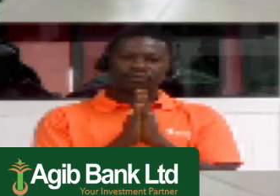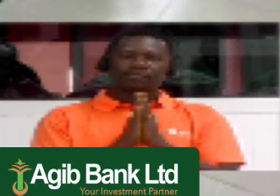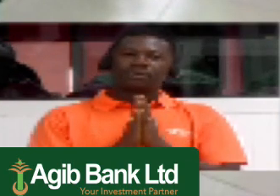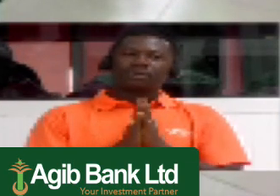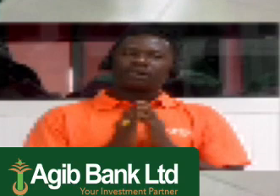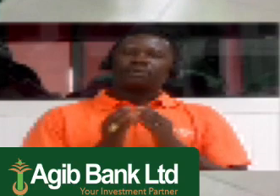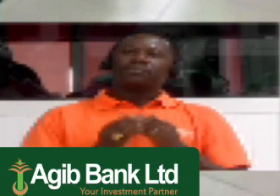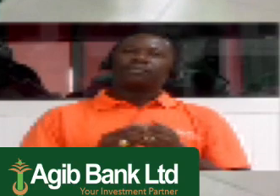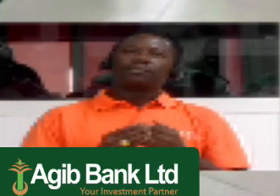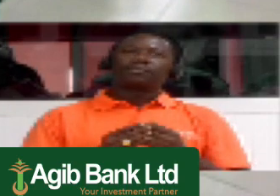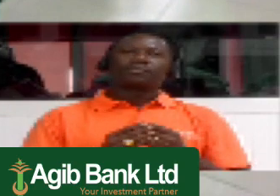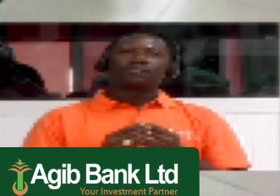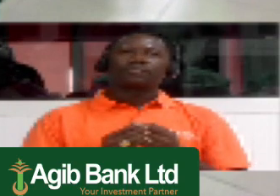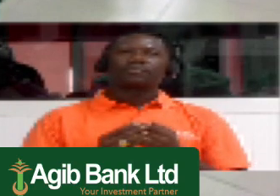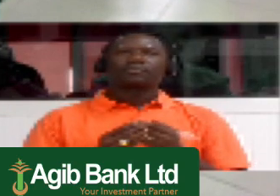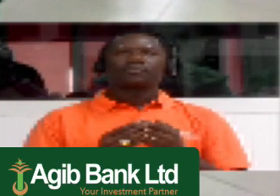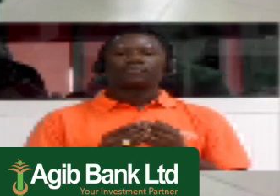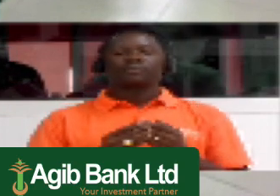ahead.